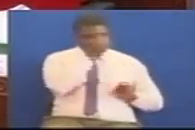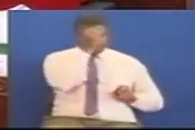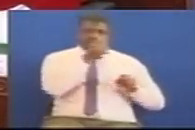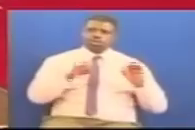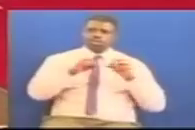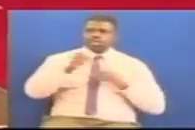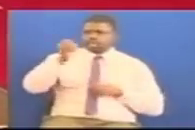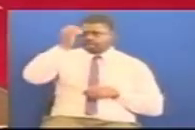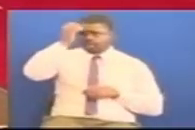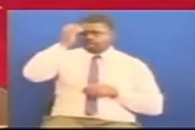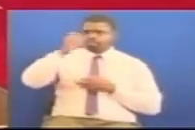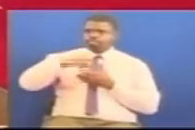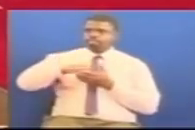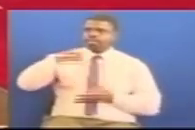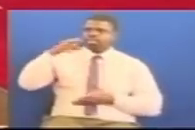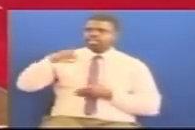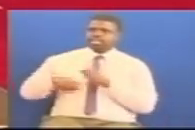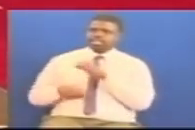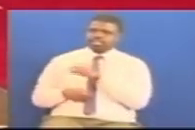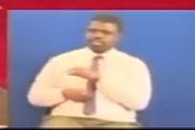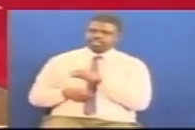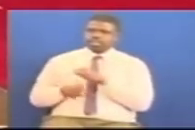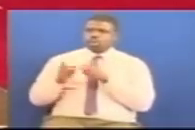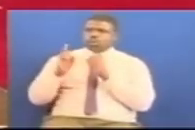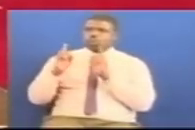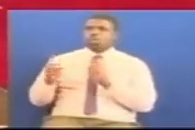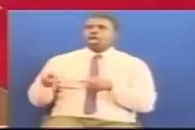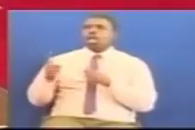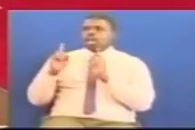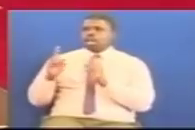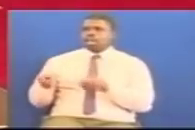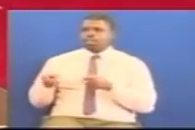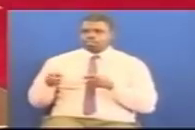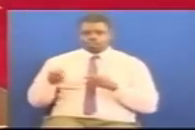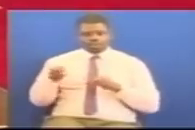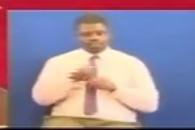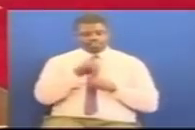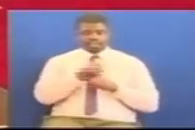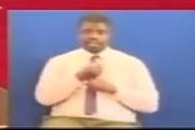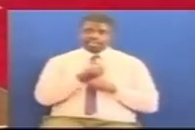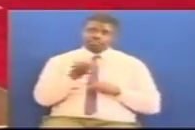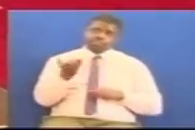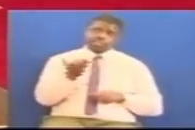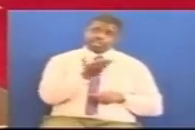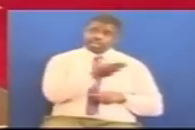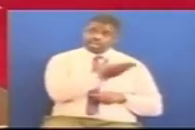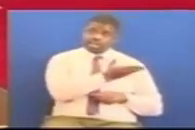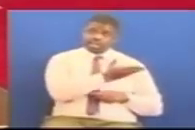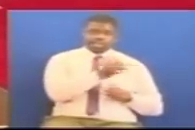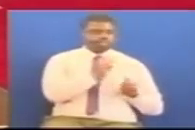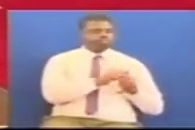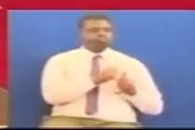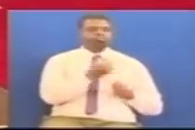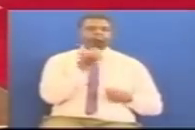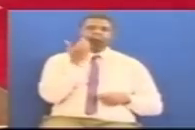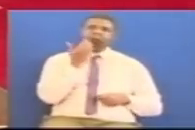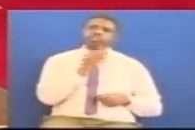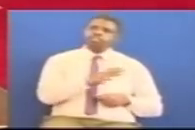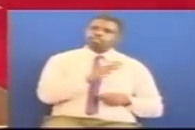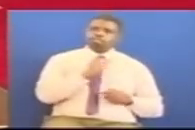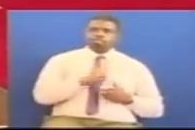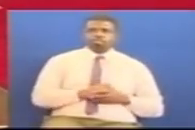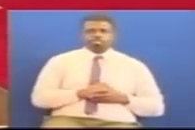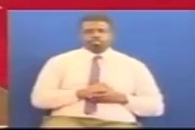kujua ya walimu na wafanyakazi wengine katika sekta ya elimu ni kitu muhimu, na ndio maana